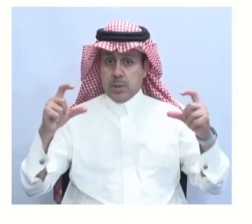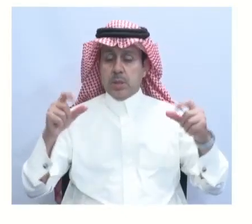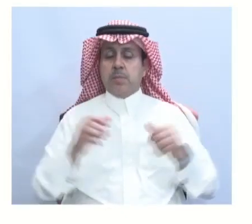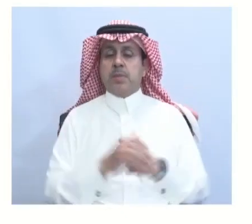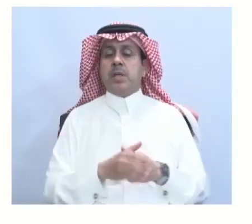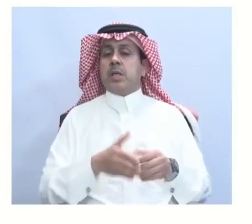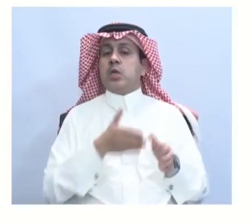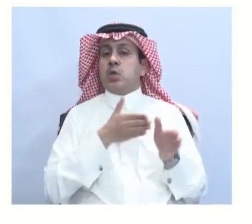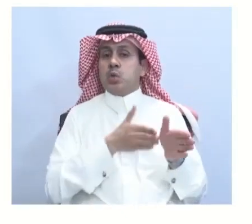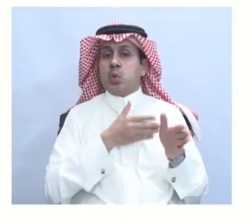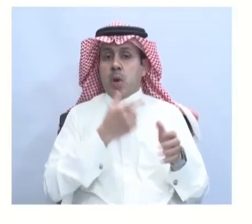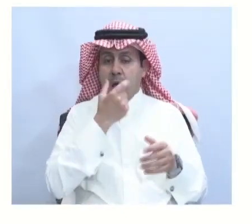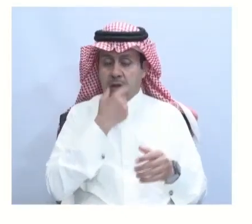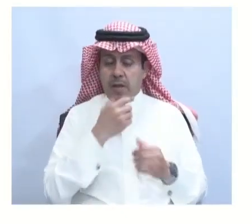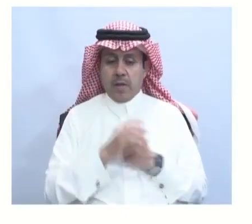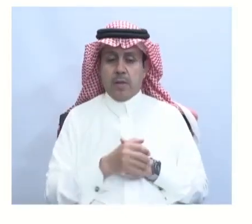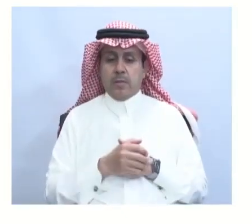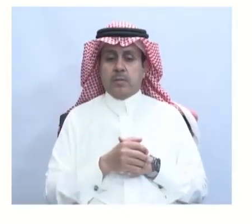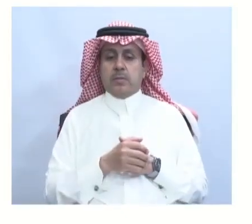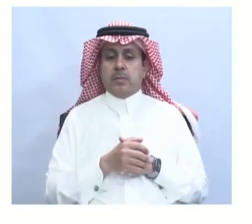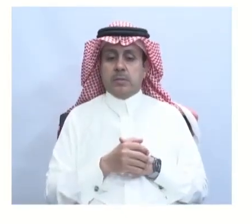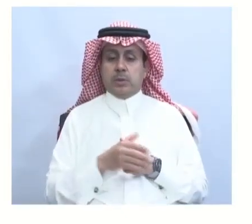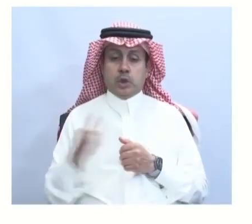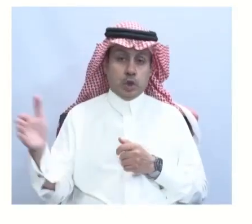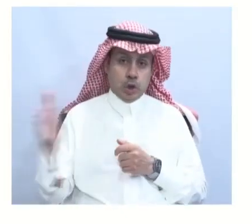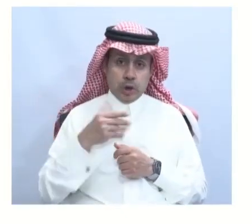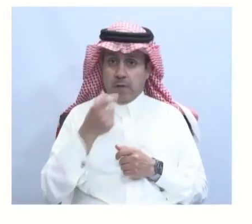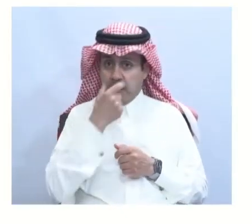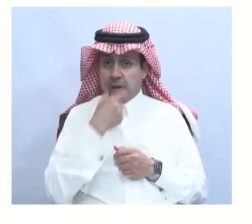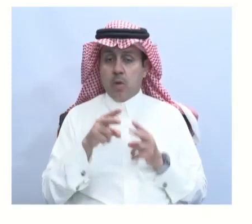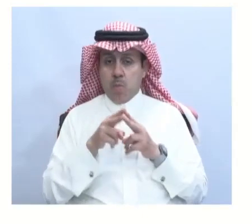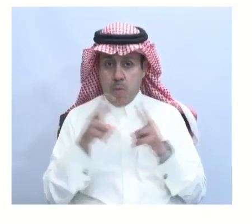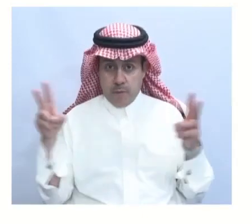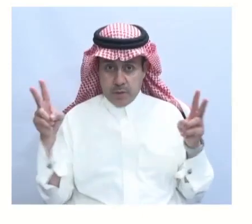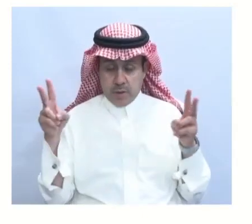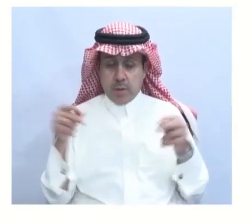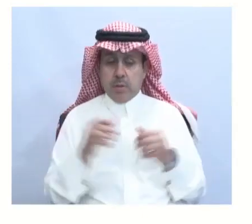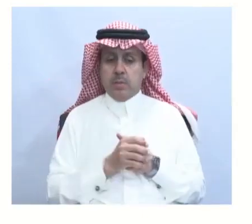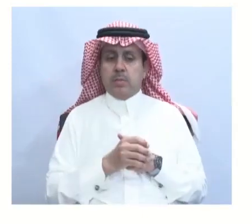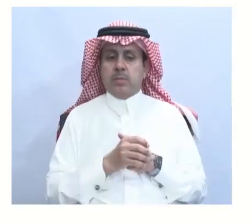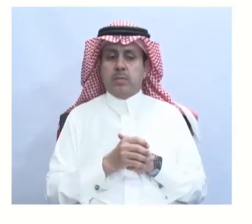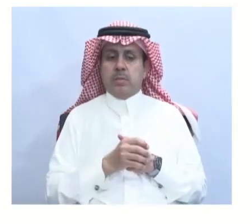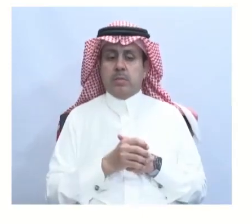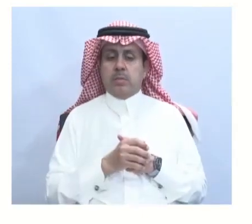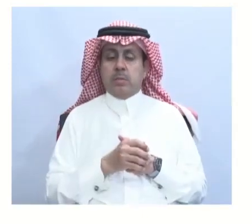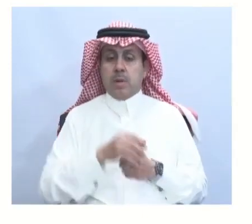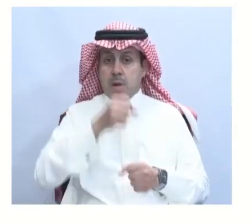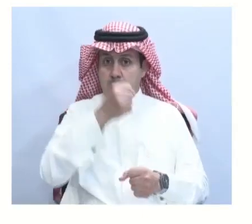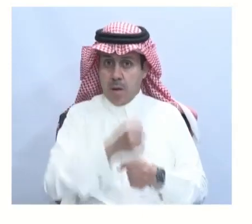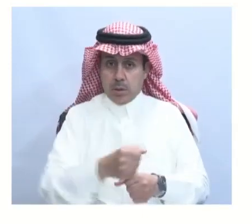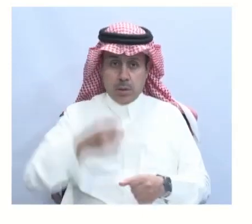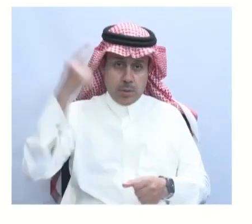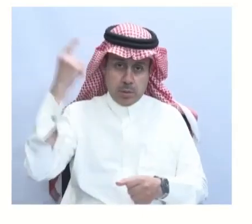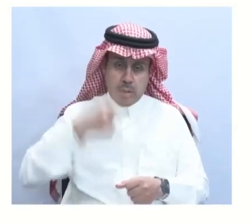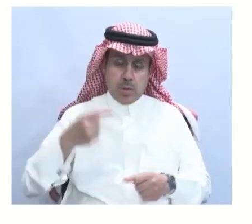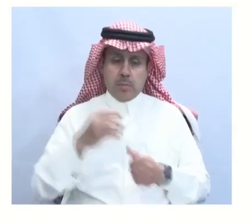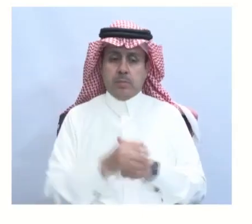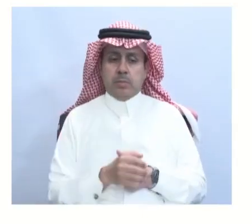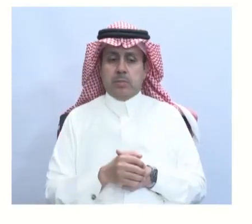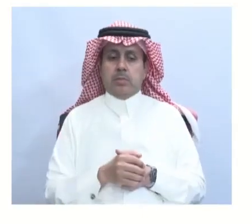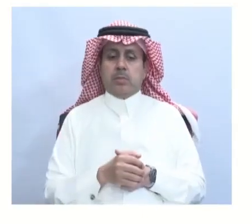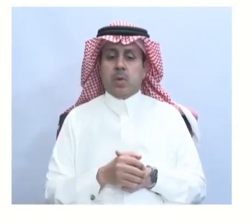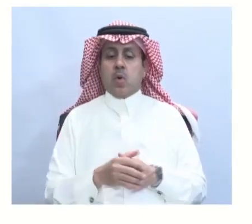النبويه جاءت السنه متممه ومفصله ومبينه لقاعده التحريم وهي ان